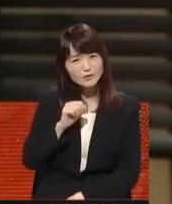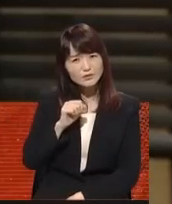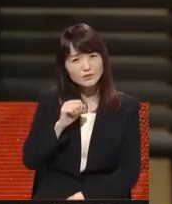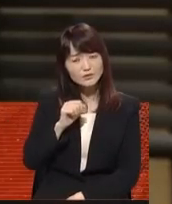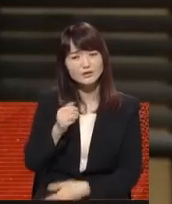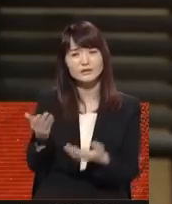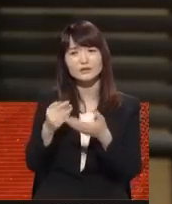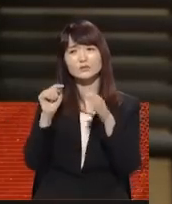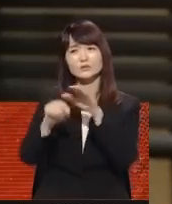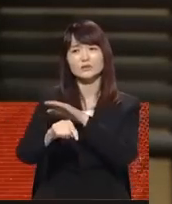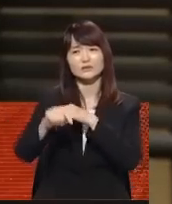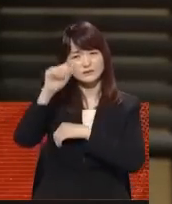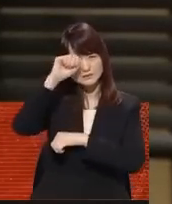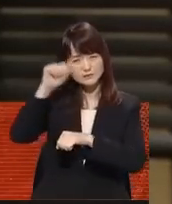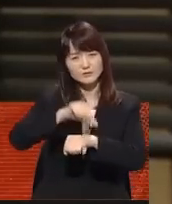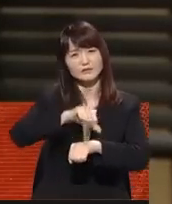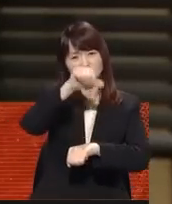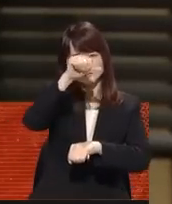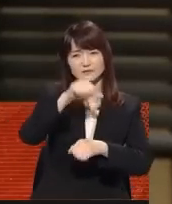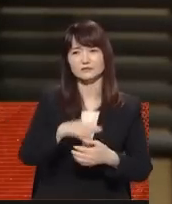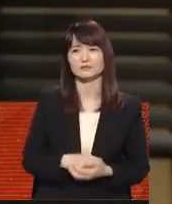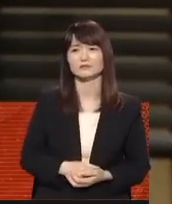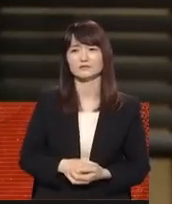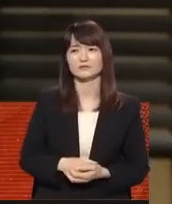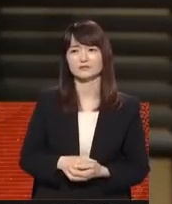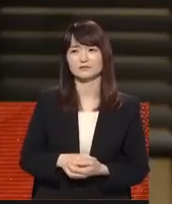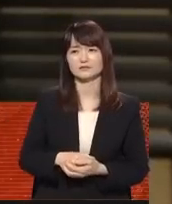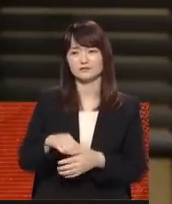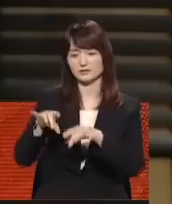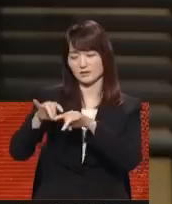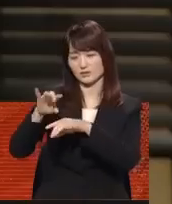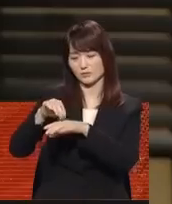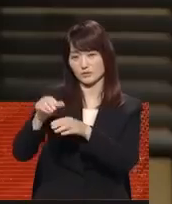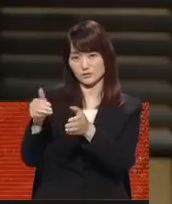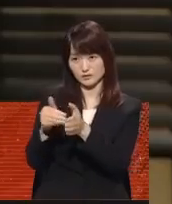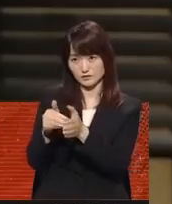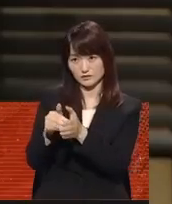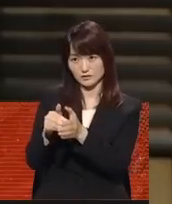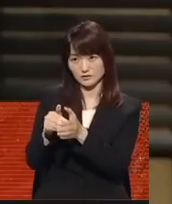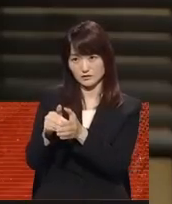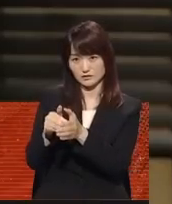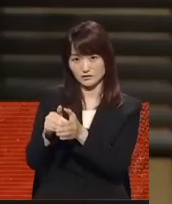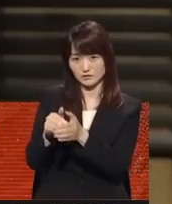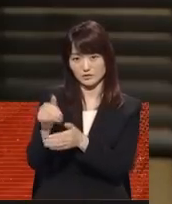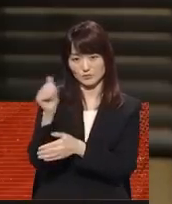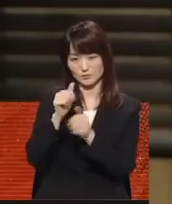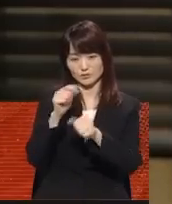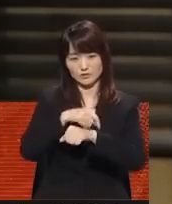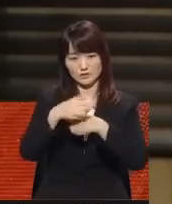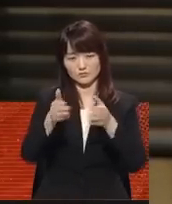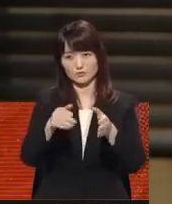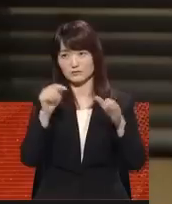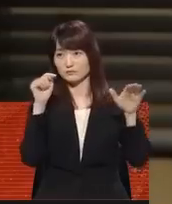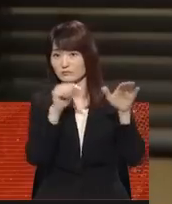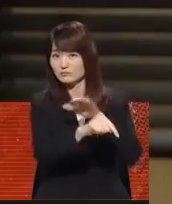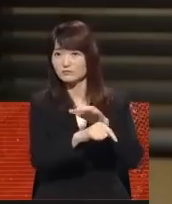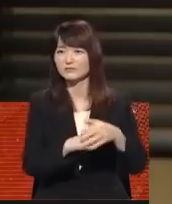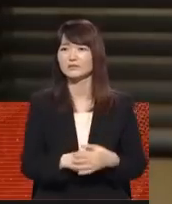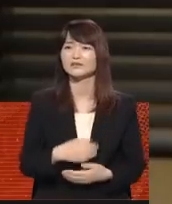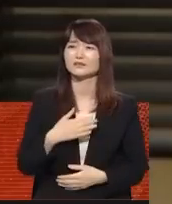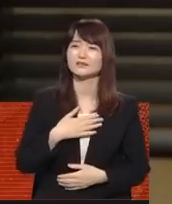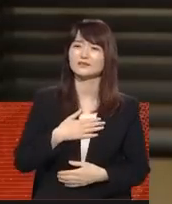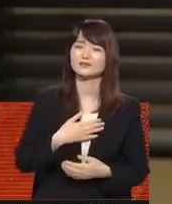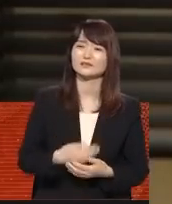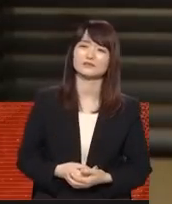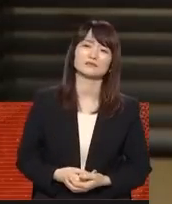5시쯤에 나오는데 또 갔다가 방송 라디오 같은 하다가 또 변호사무실 가고 사실 저도 많이